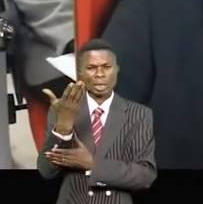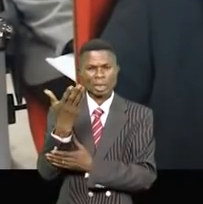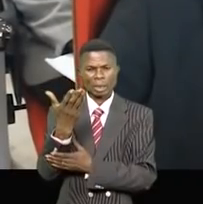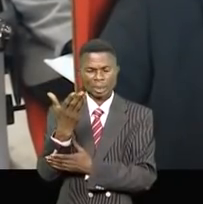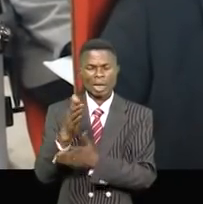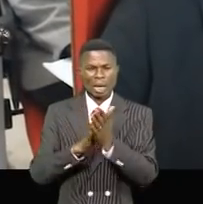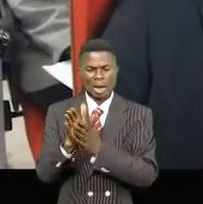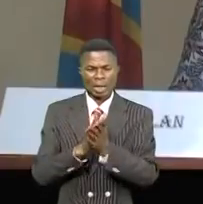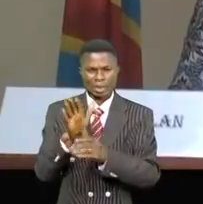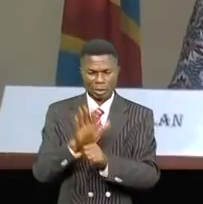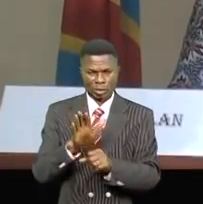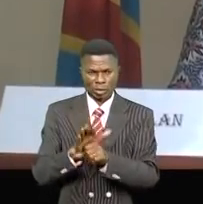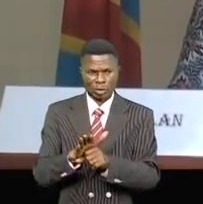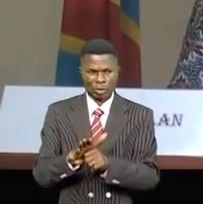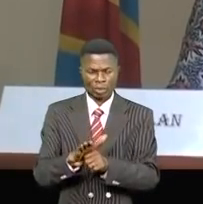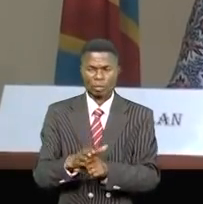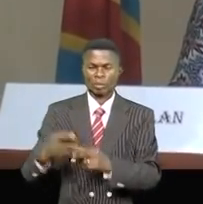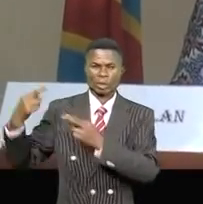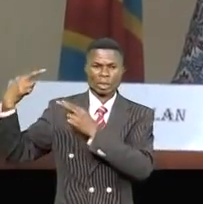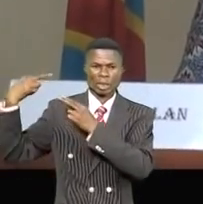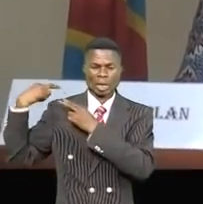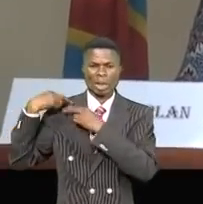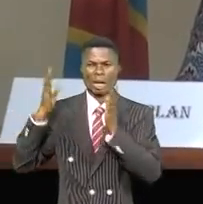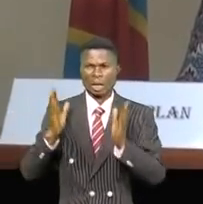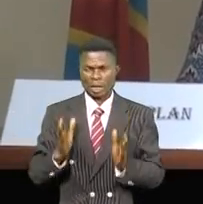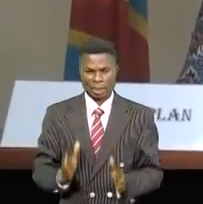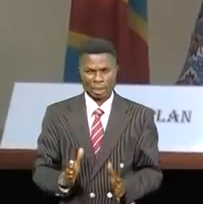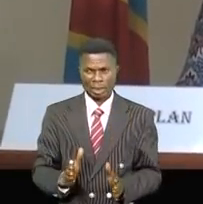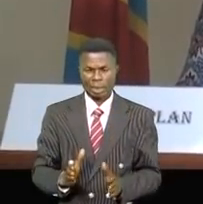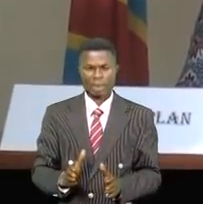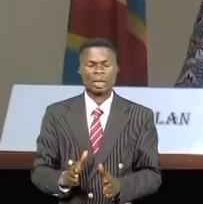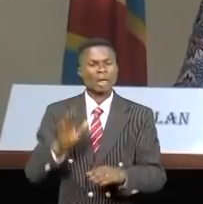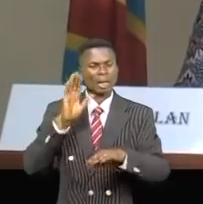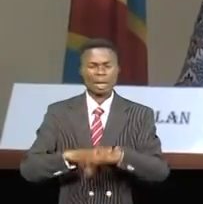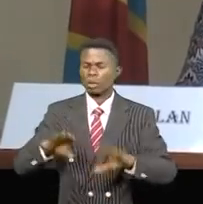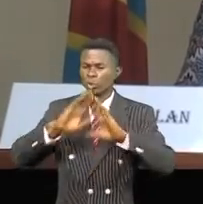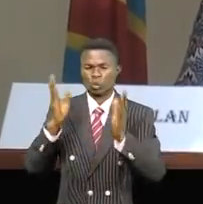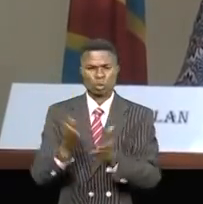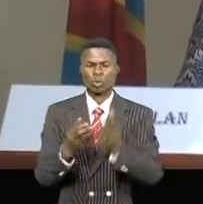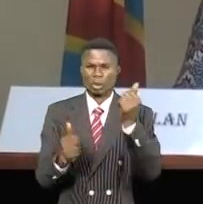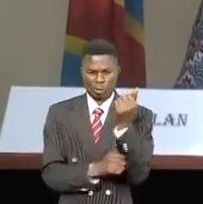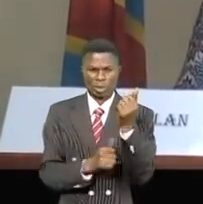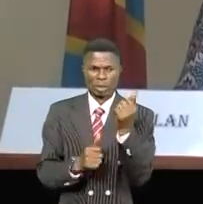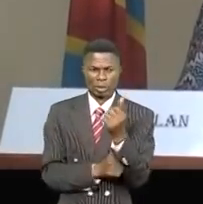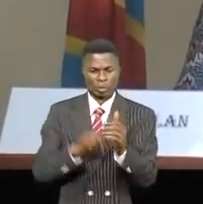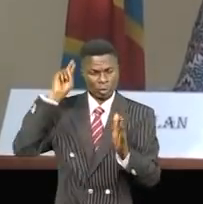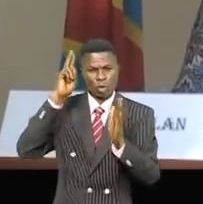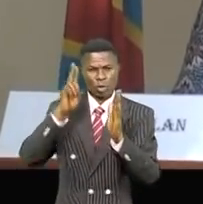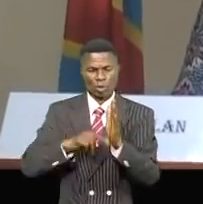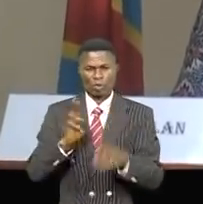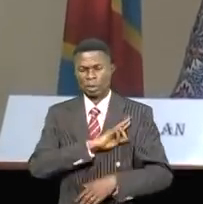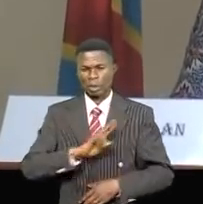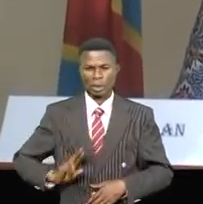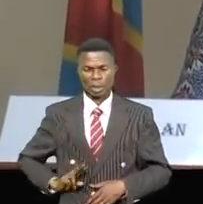l'action. La responsabilité nous incombe à tous, gouvernement de la